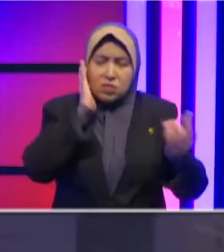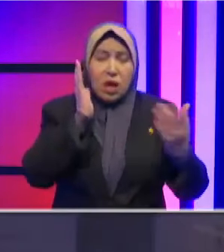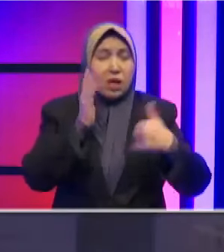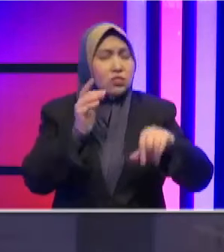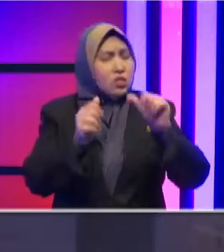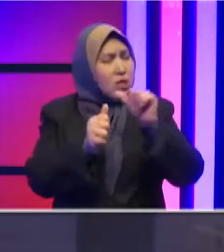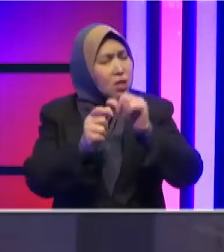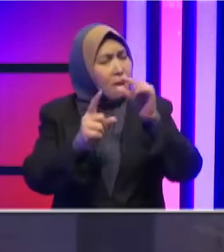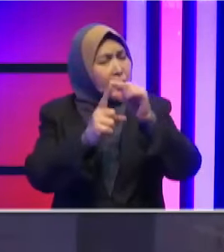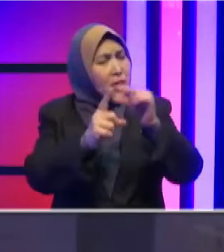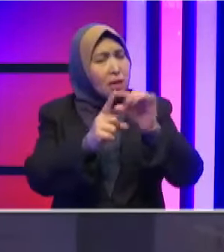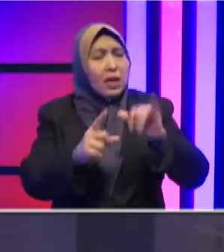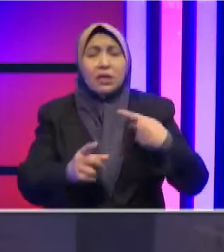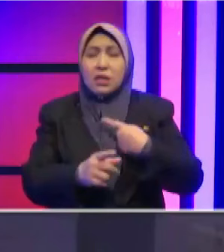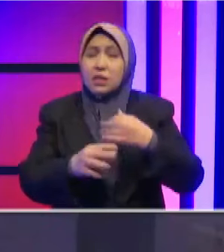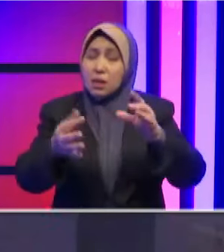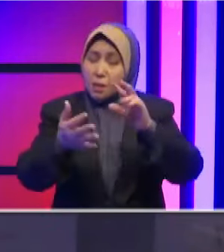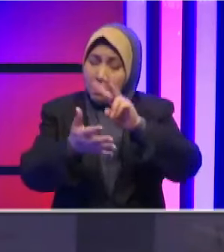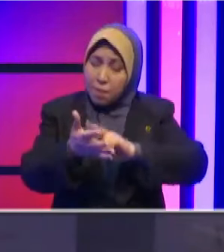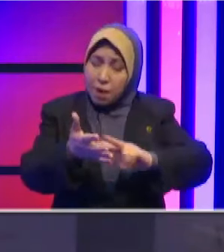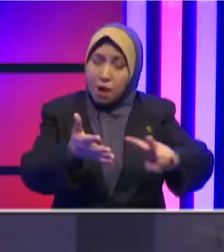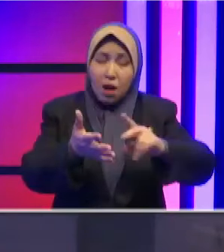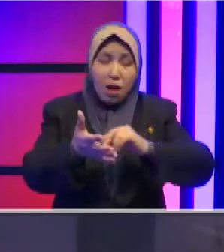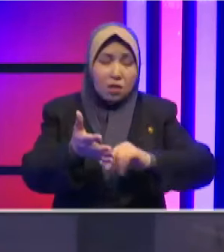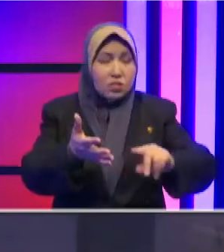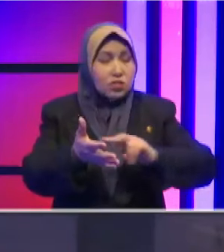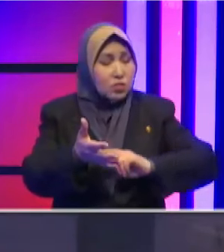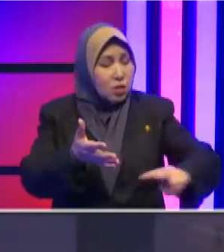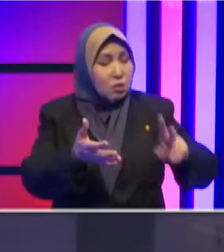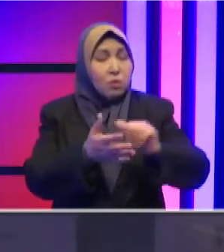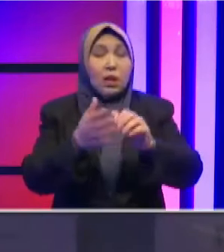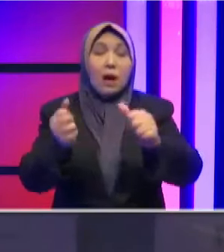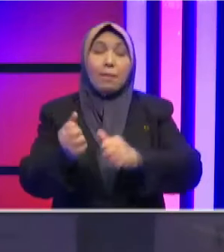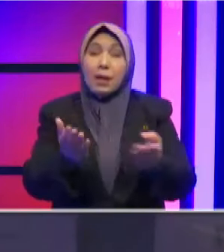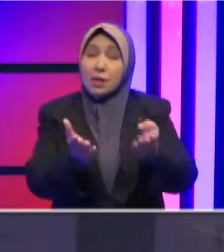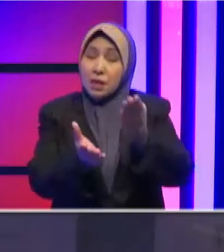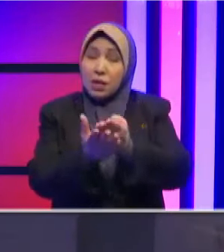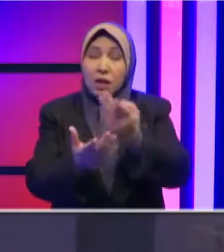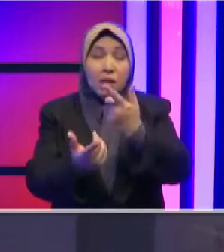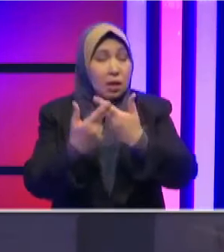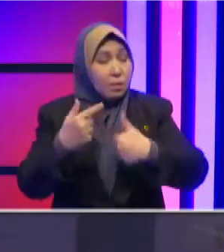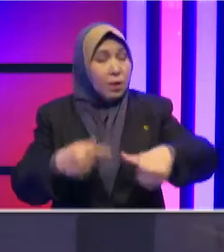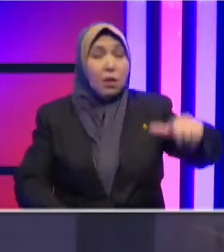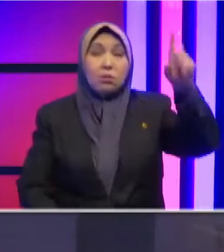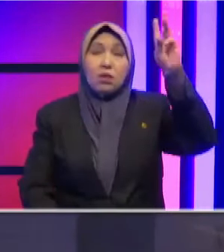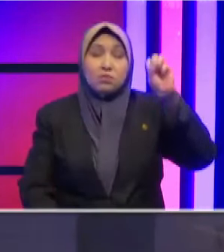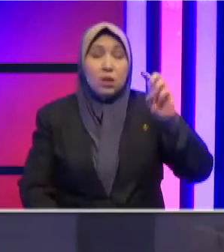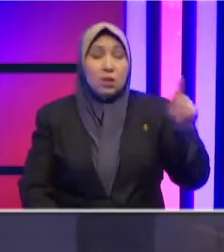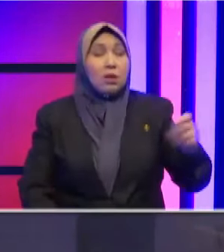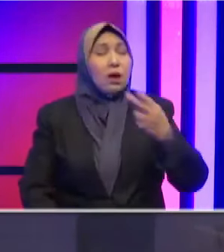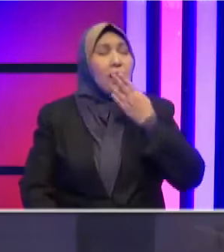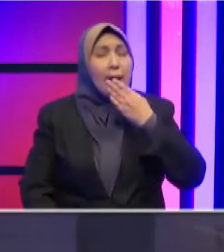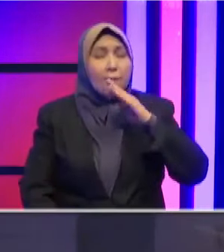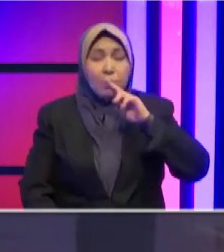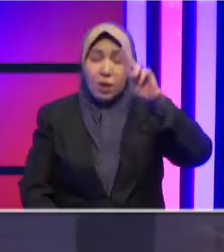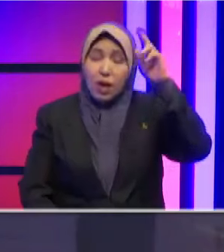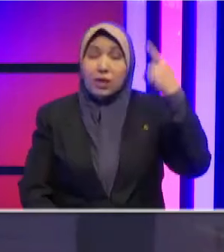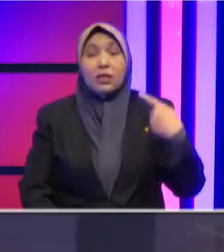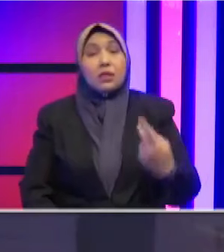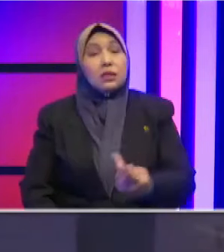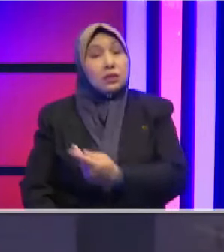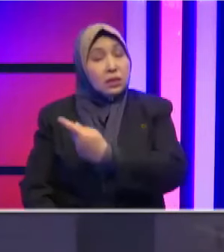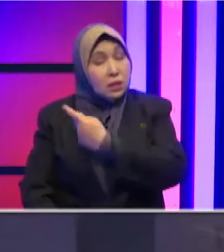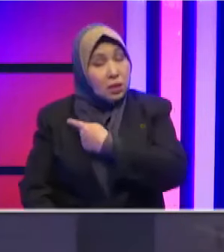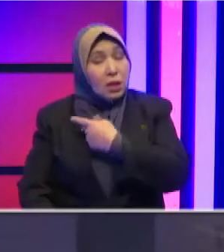kalimat dan setiap ayat yang kita baca mendapatkan Taufik dan hidayah daripada Allah Subhanahu Wa Ta'ala Alhamdulillah kita